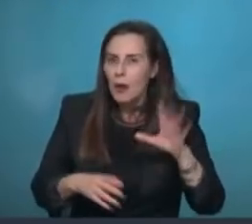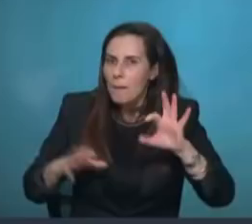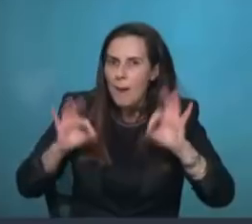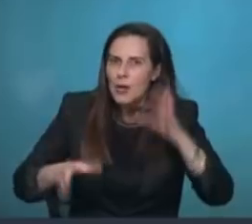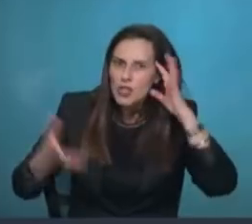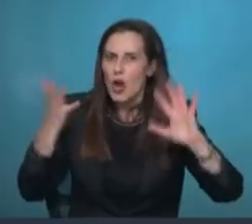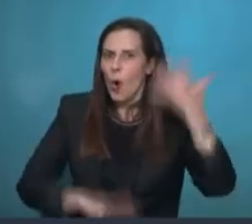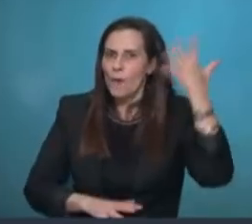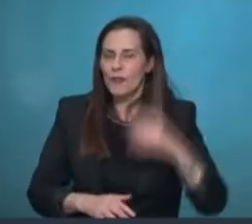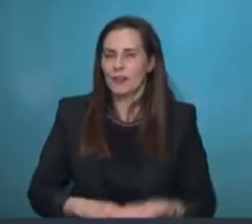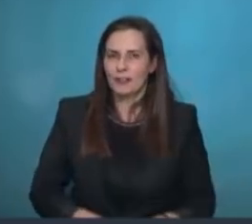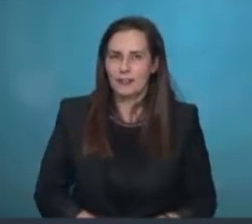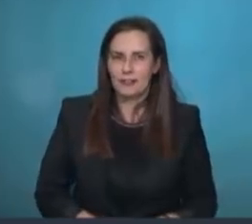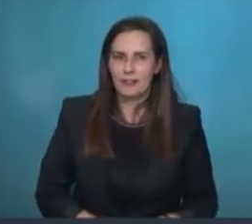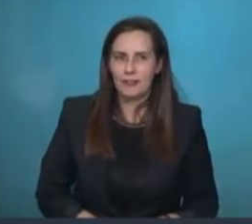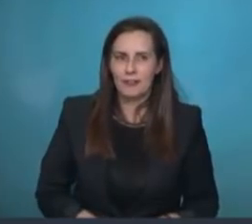אוקיי? תעשו אותם